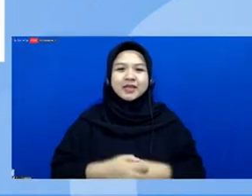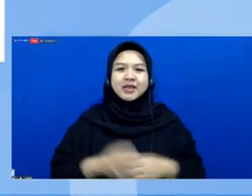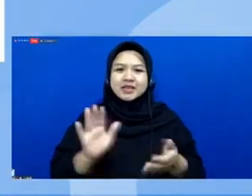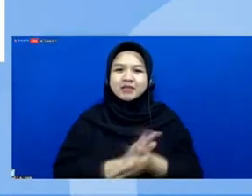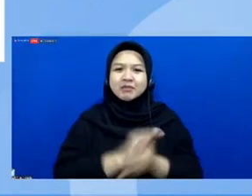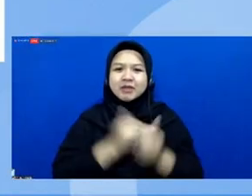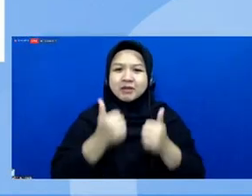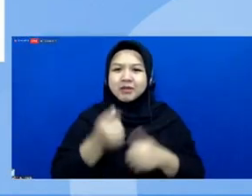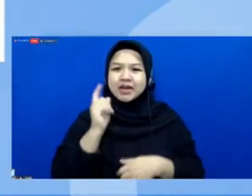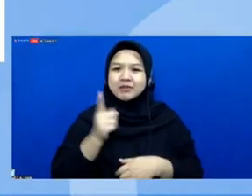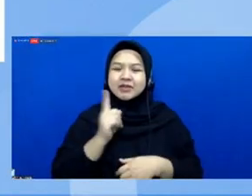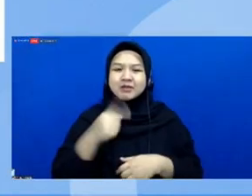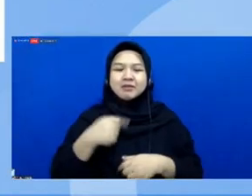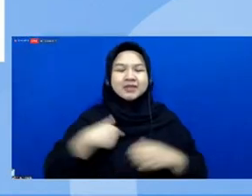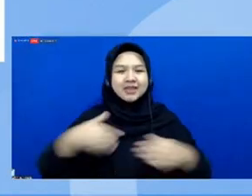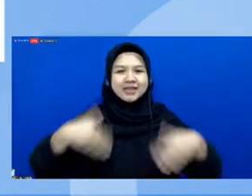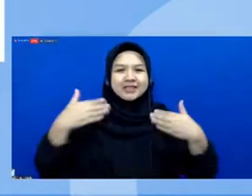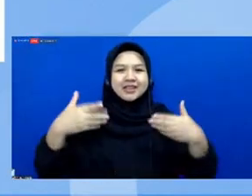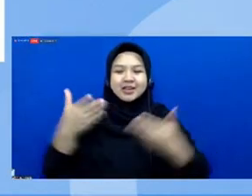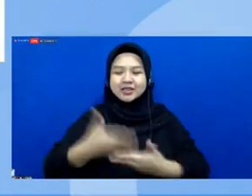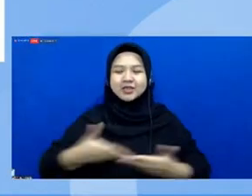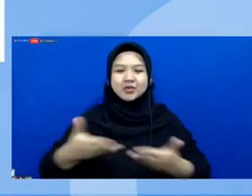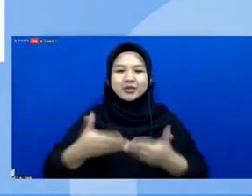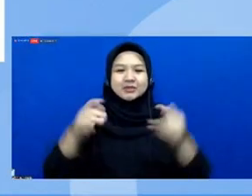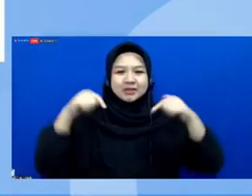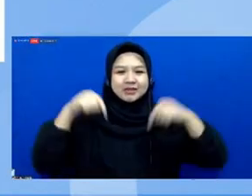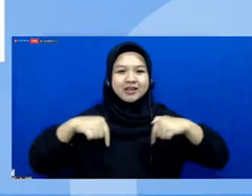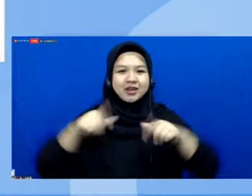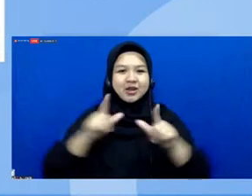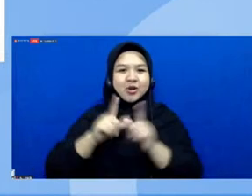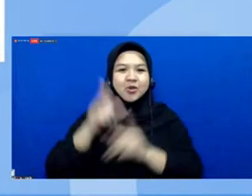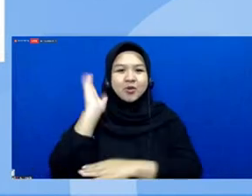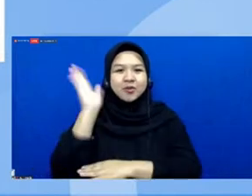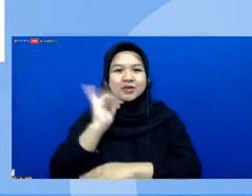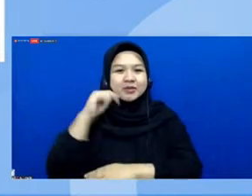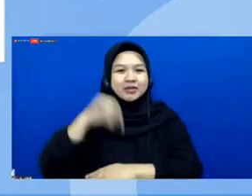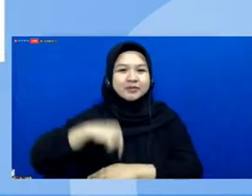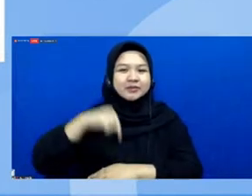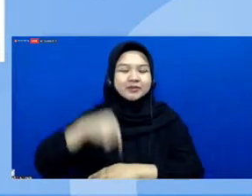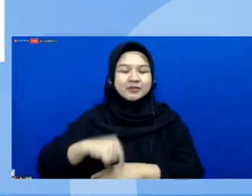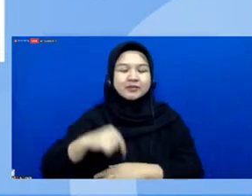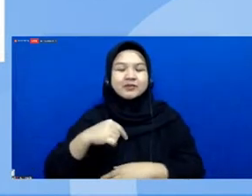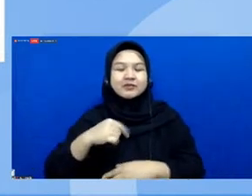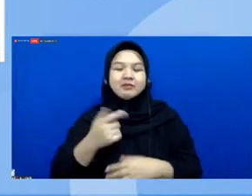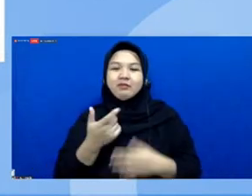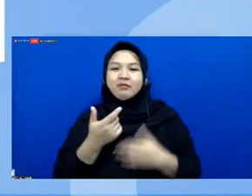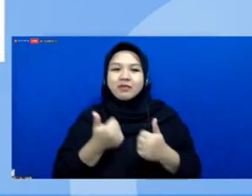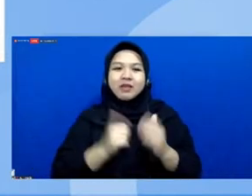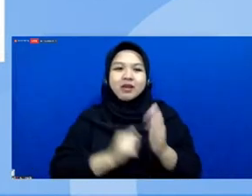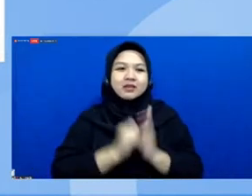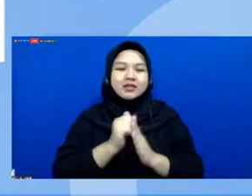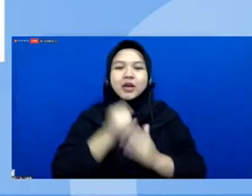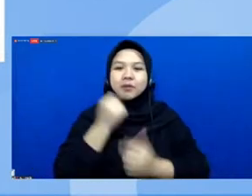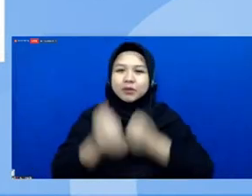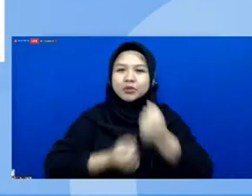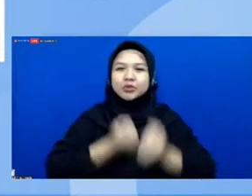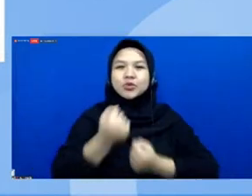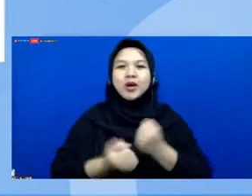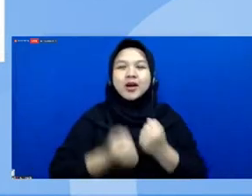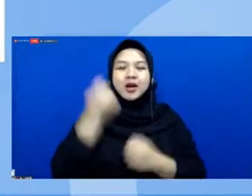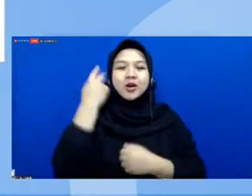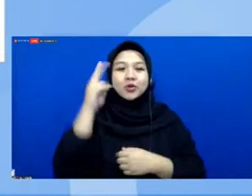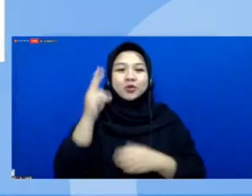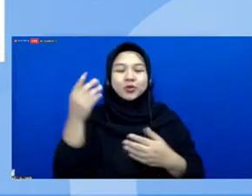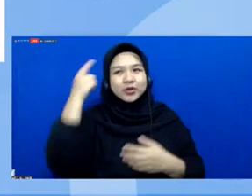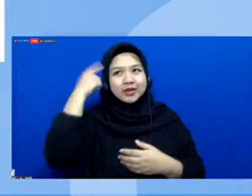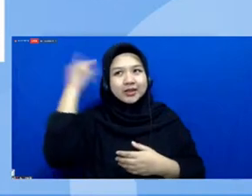Karena lagi-lagi saya senang berada dalam situasi seperti ini. Webinar-webinar seperti ini adalah bagian dari sebuah acara perjuangan. Perjuangan untuk bertukar